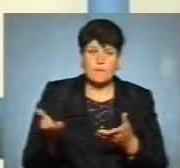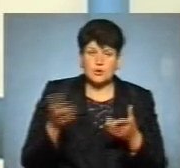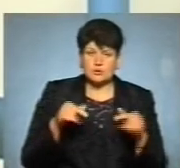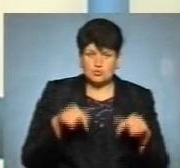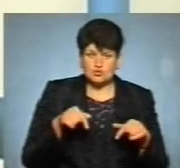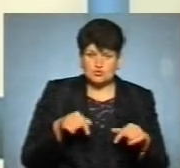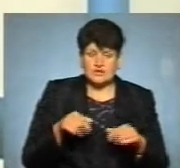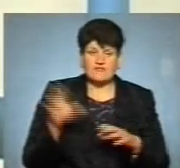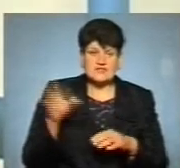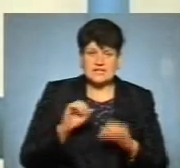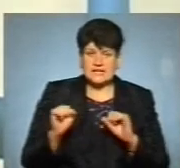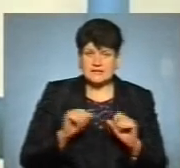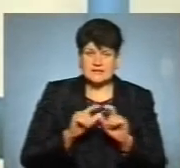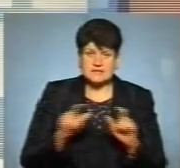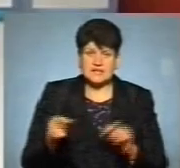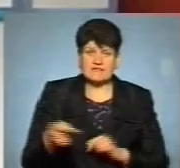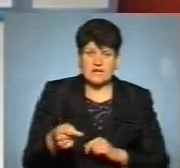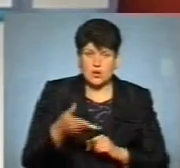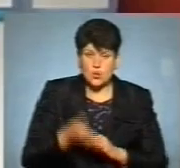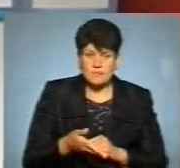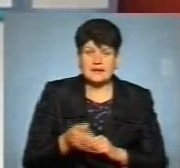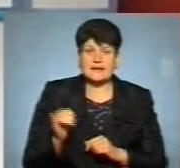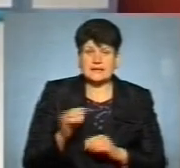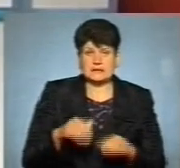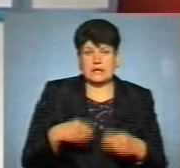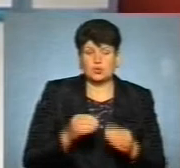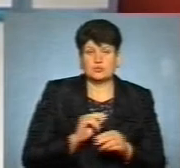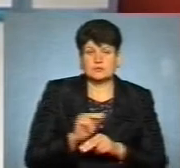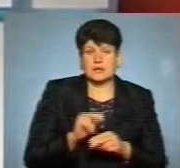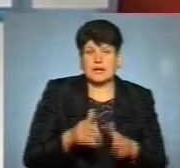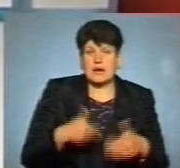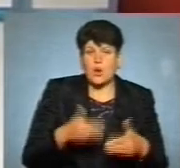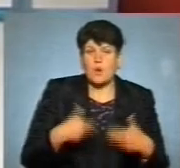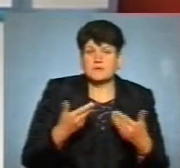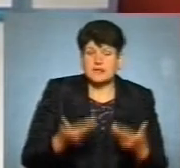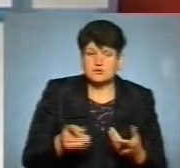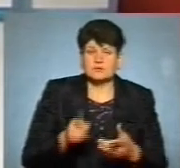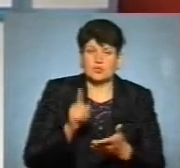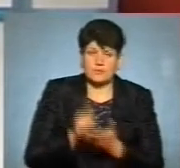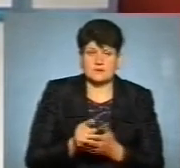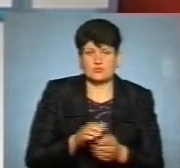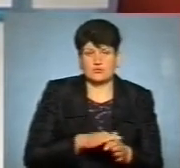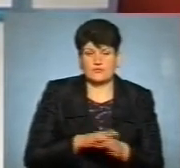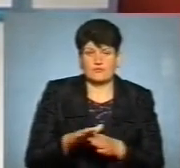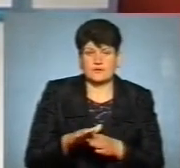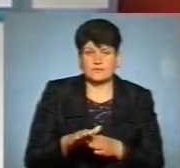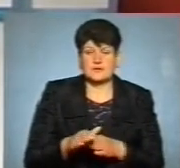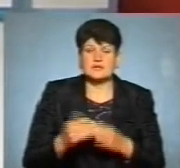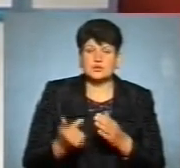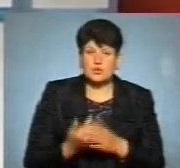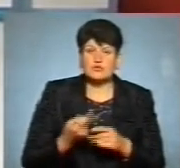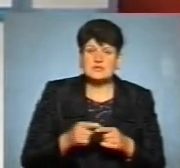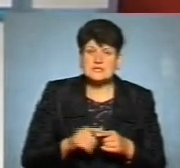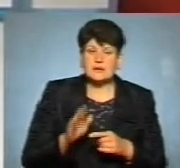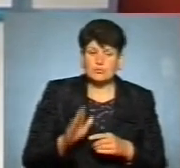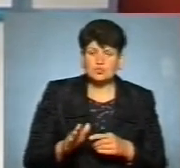всіх керівників закладів до Тернополя, їм дадуть певні рекомендації, які вони будуть зобов'язані виконати. Знову ж таки, це